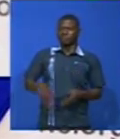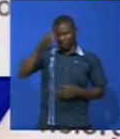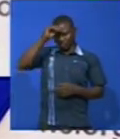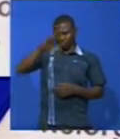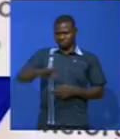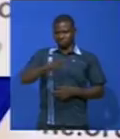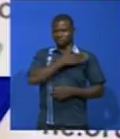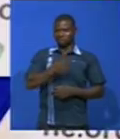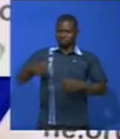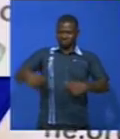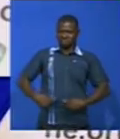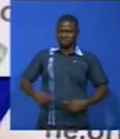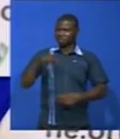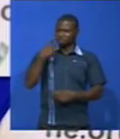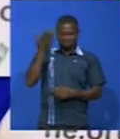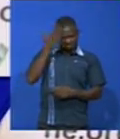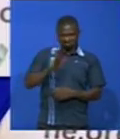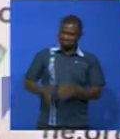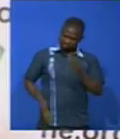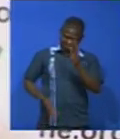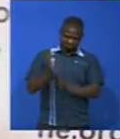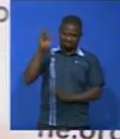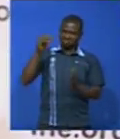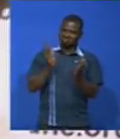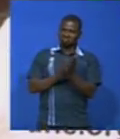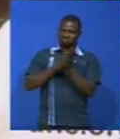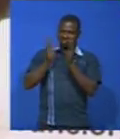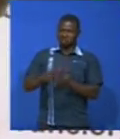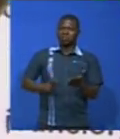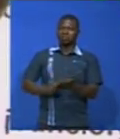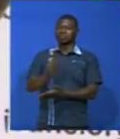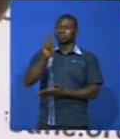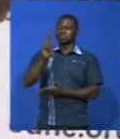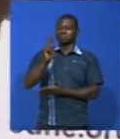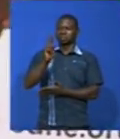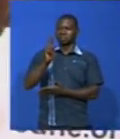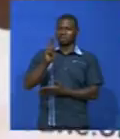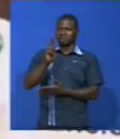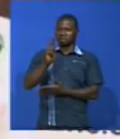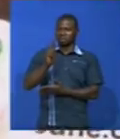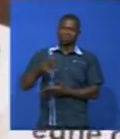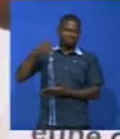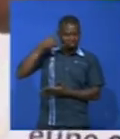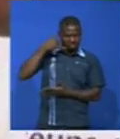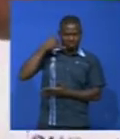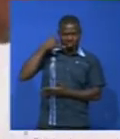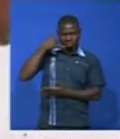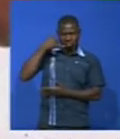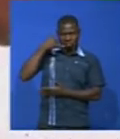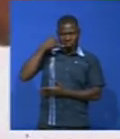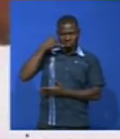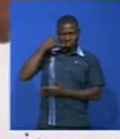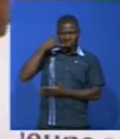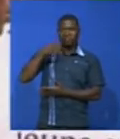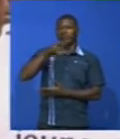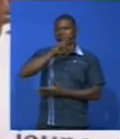scolarisés qui n'ont jamais été à l'école d'utiliser le téléphone vert